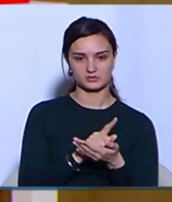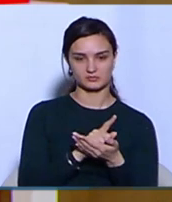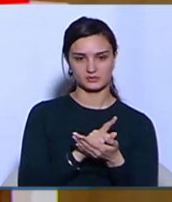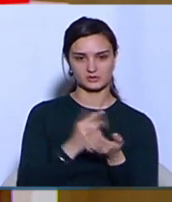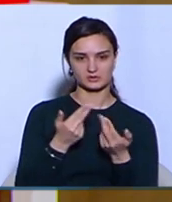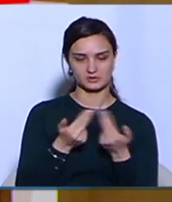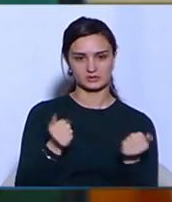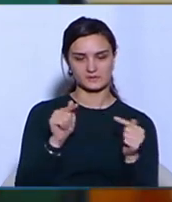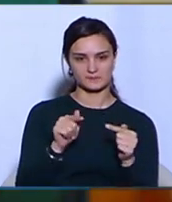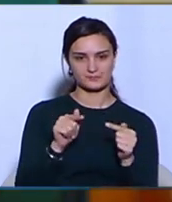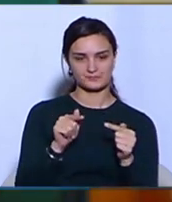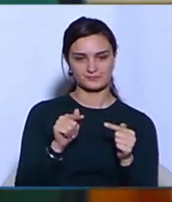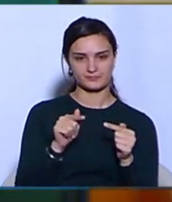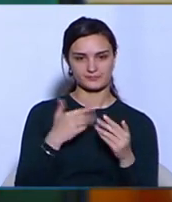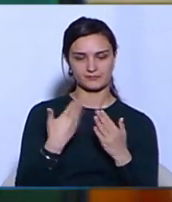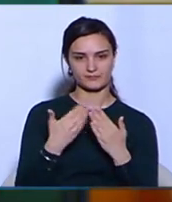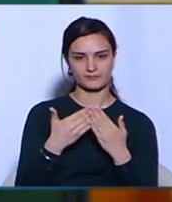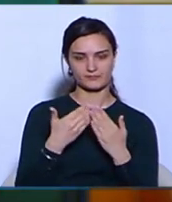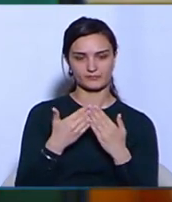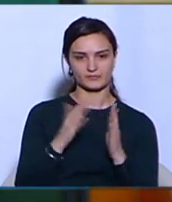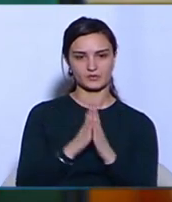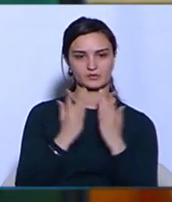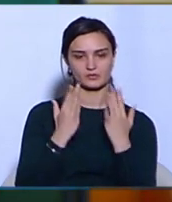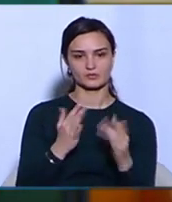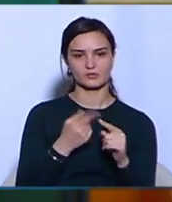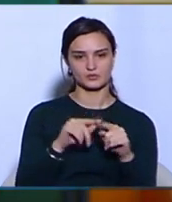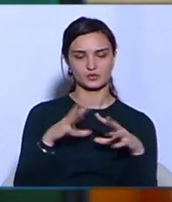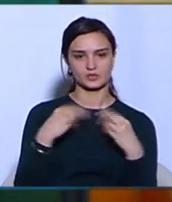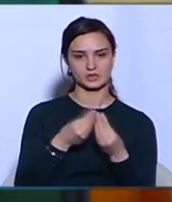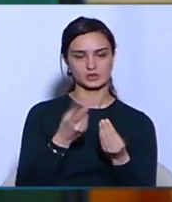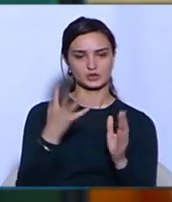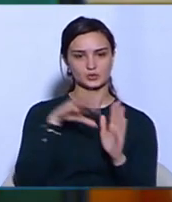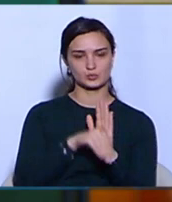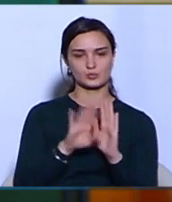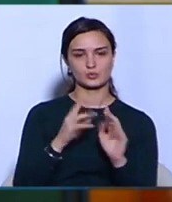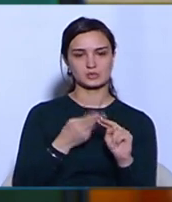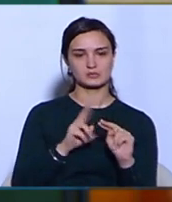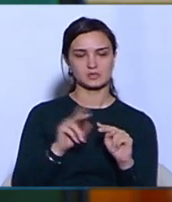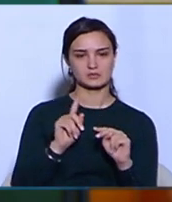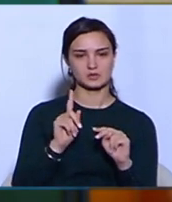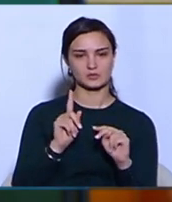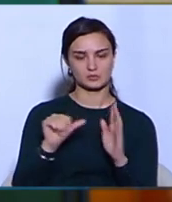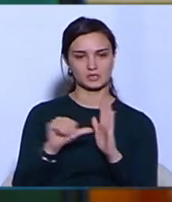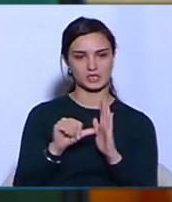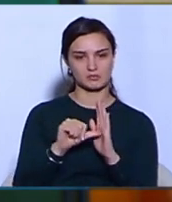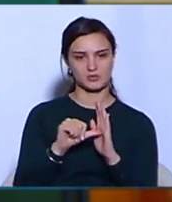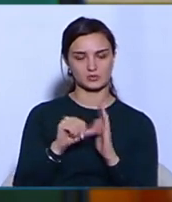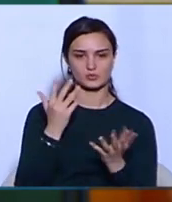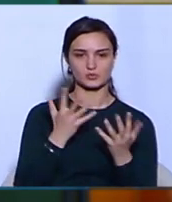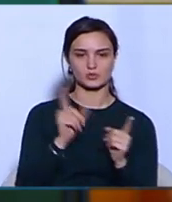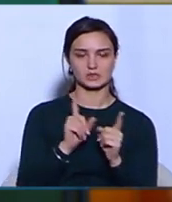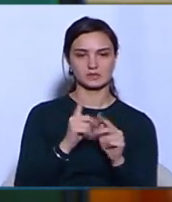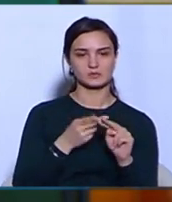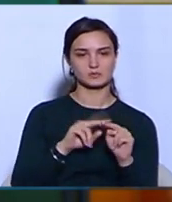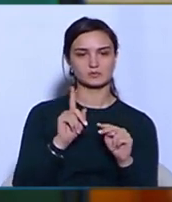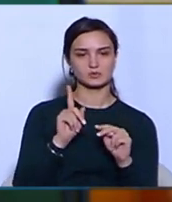აუცილებლად, აუცილებლად და მაგალითად ითხოს ოჯახის წევრის ჩართულობას მხოლოდ იმისთვის, რომ დაიხმაროს, თუ ასევე